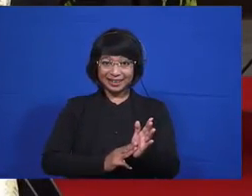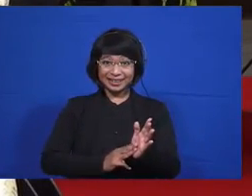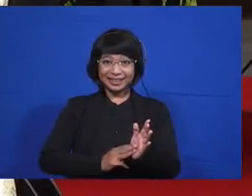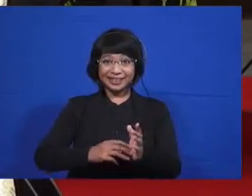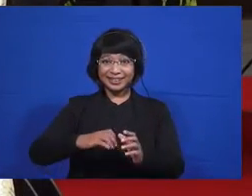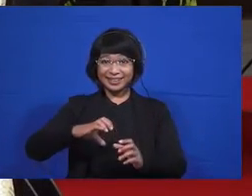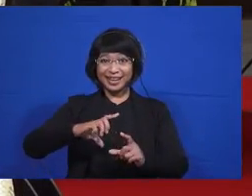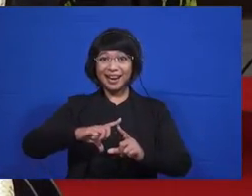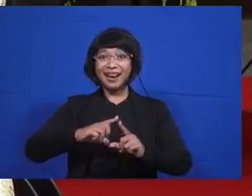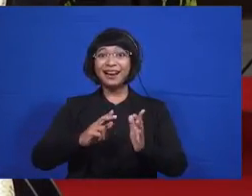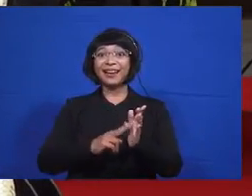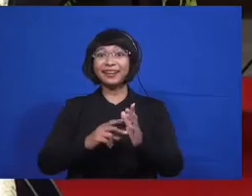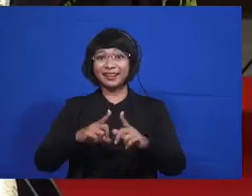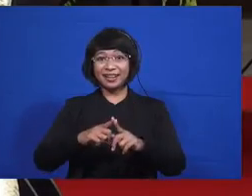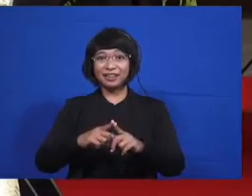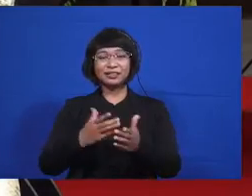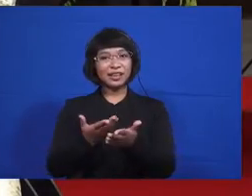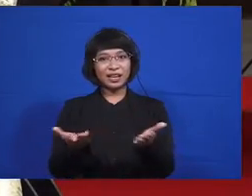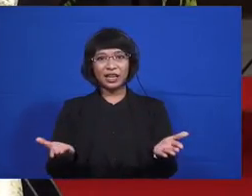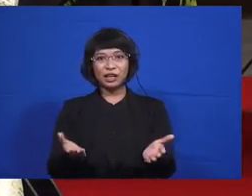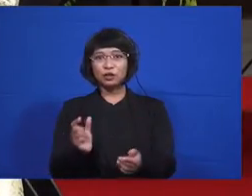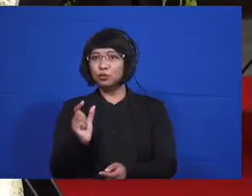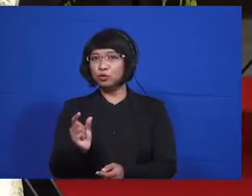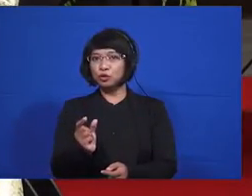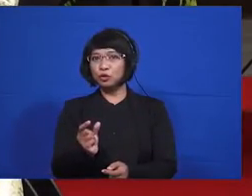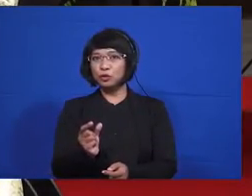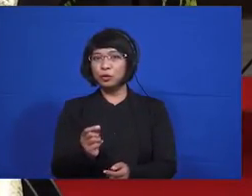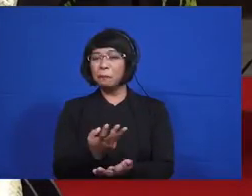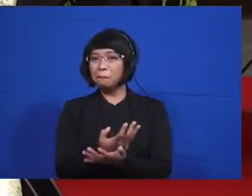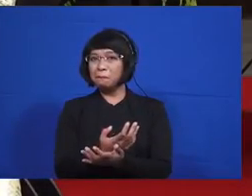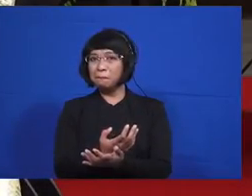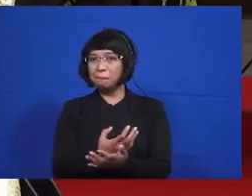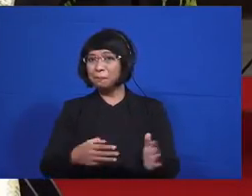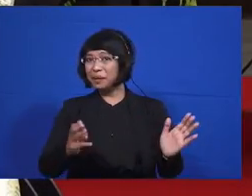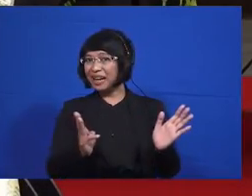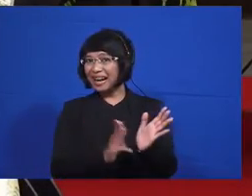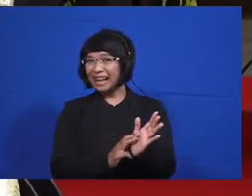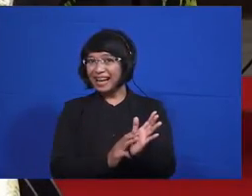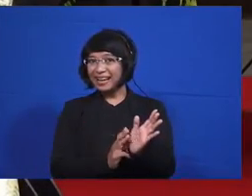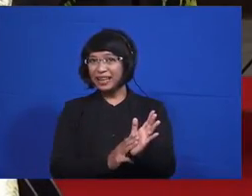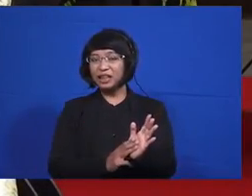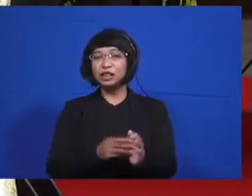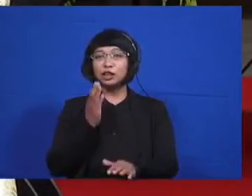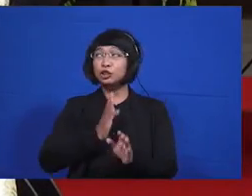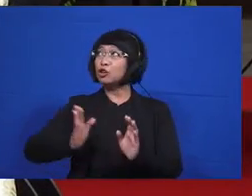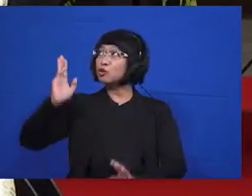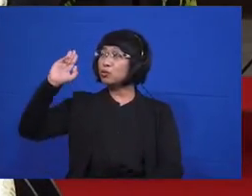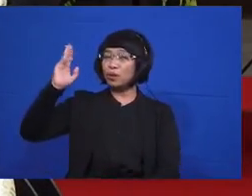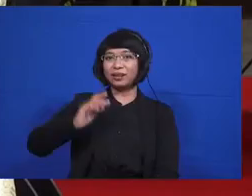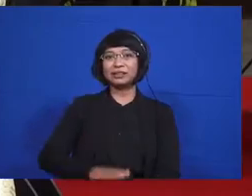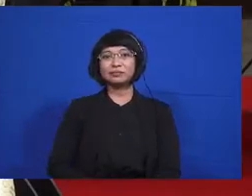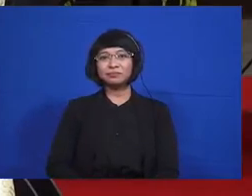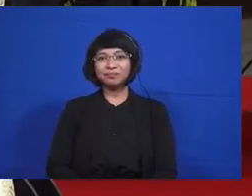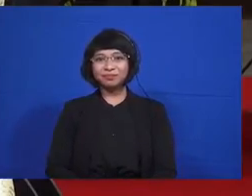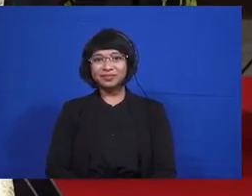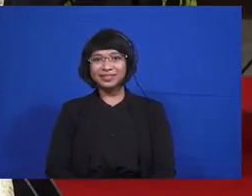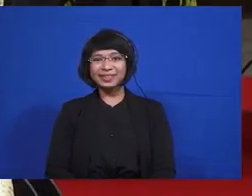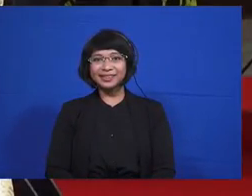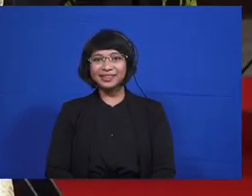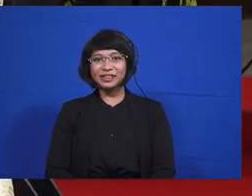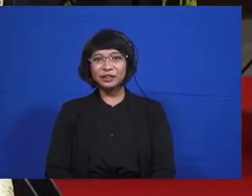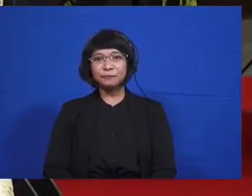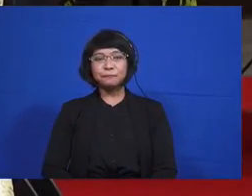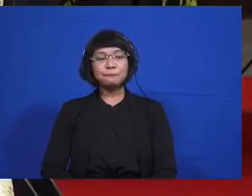Tuhan ini? Ya. Terkait dengan seluruh apa ya pengalaman panggilan selama ini? Yang